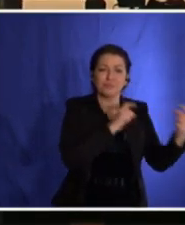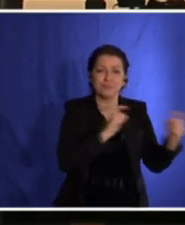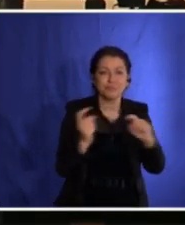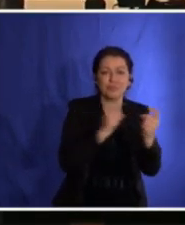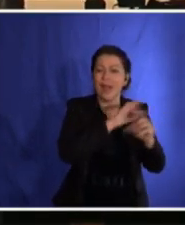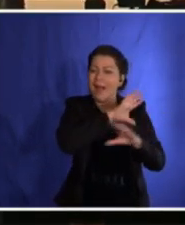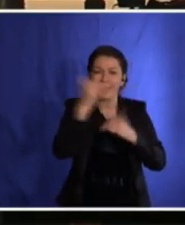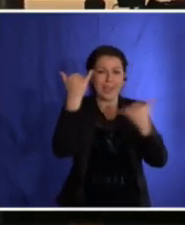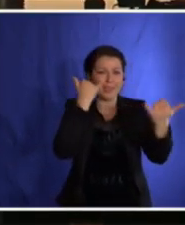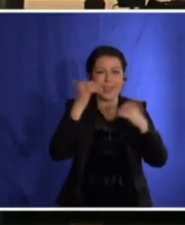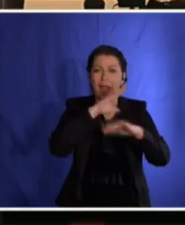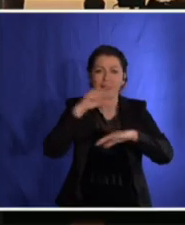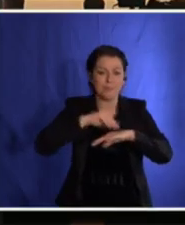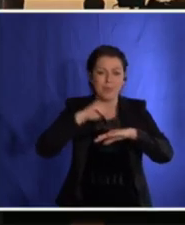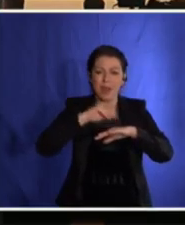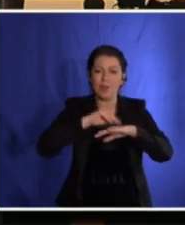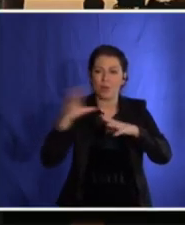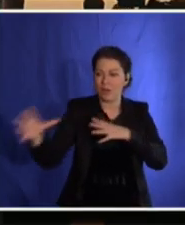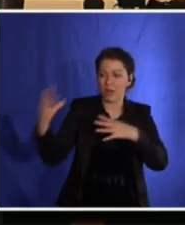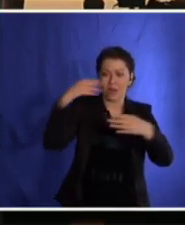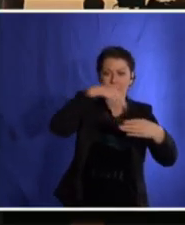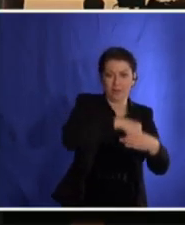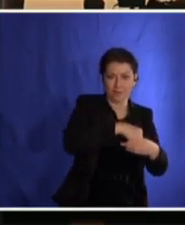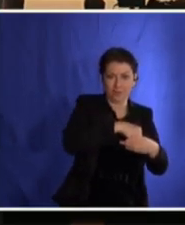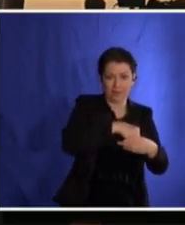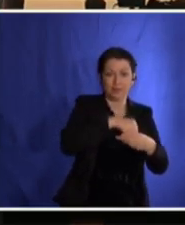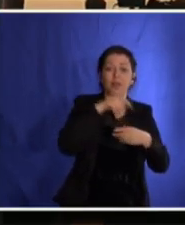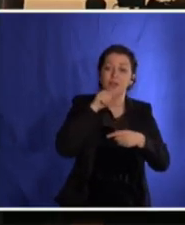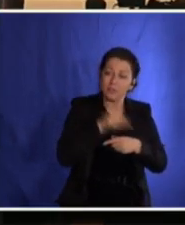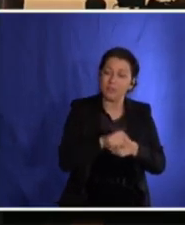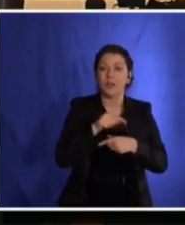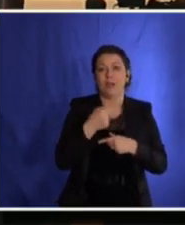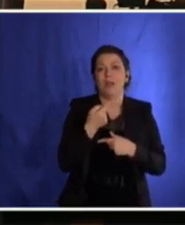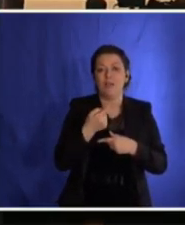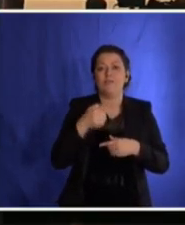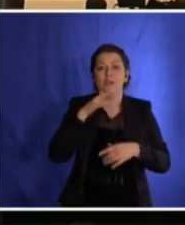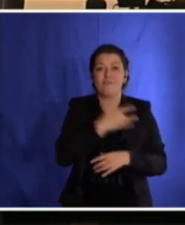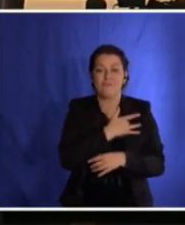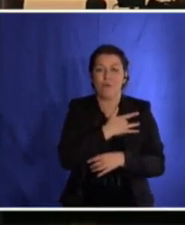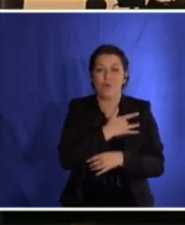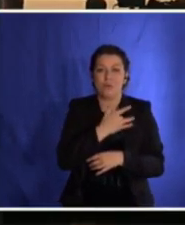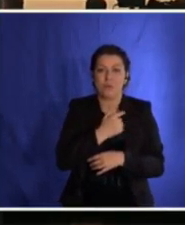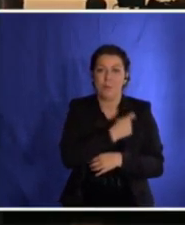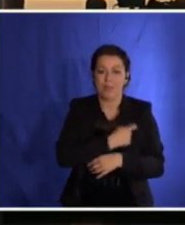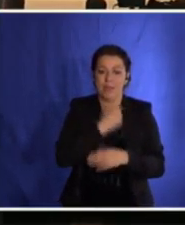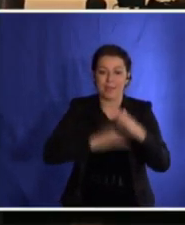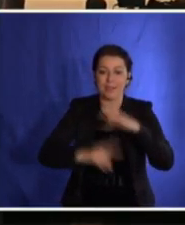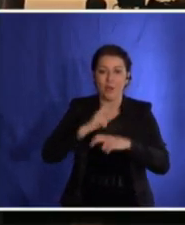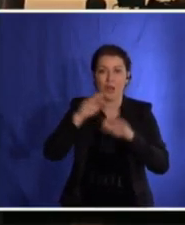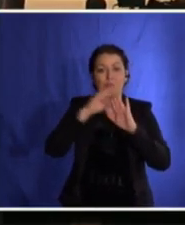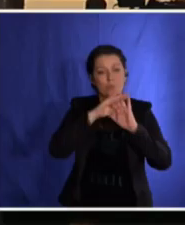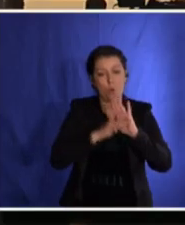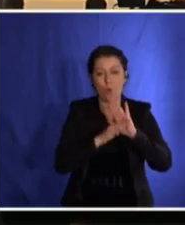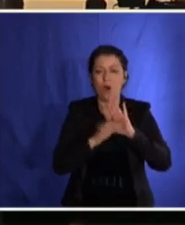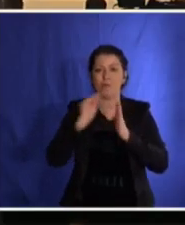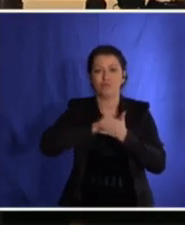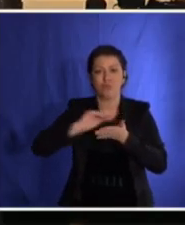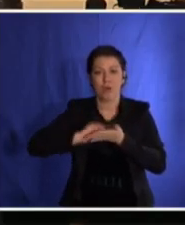auch unser Programm für Niederösterreich, für die Volkspartei Niederösterreich zu schreiben und zu